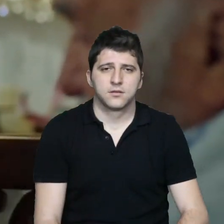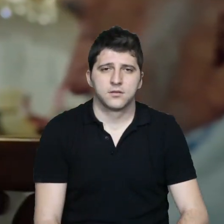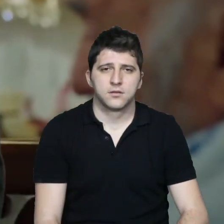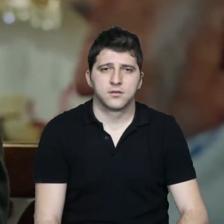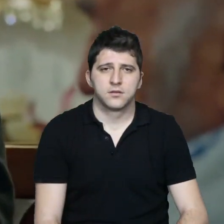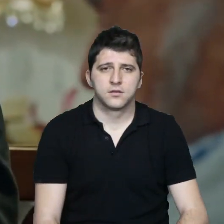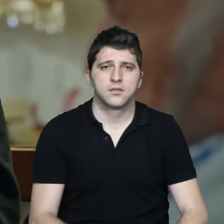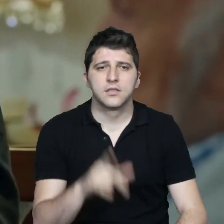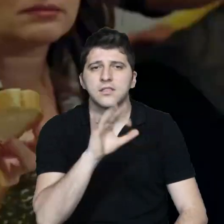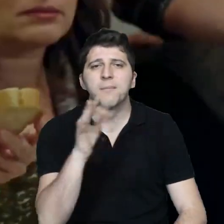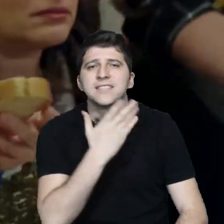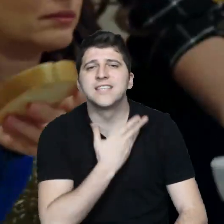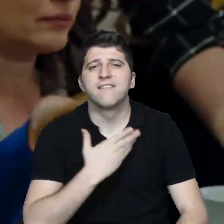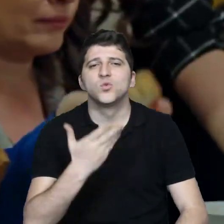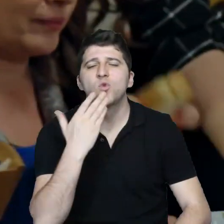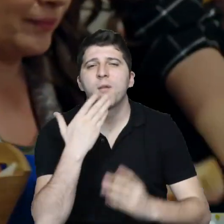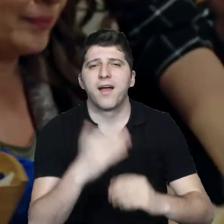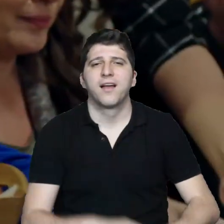Hanut bak tam sevdiğin çorbalar.